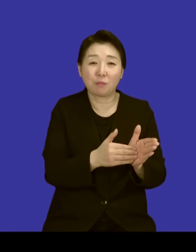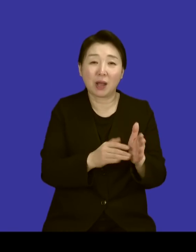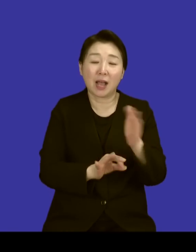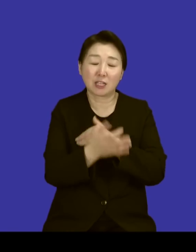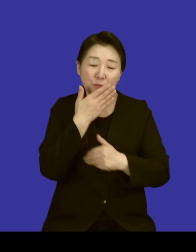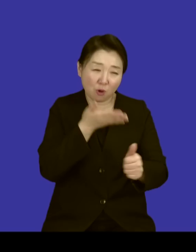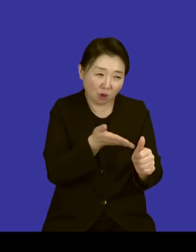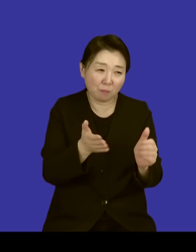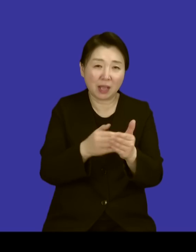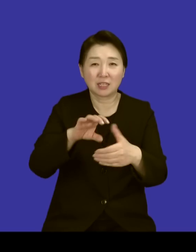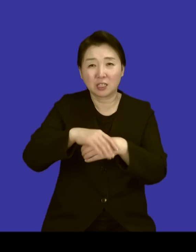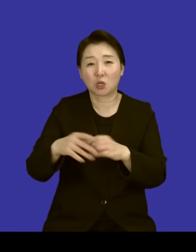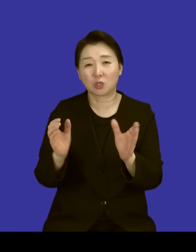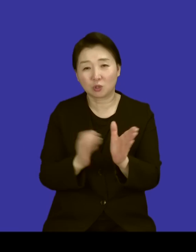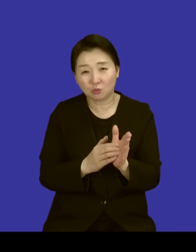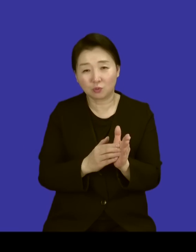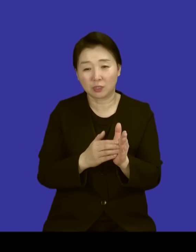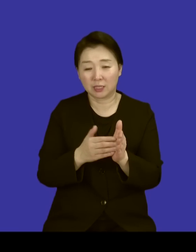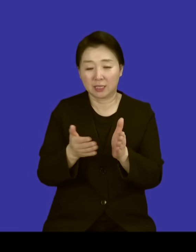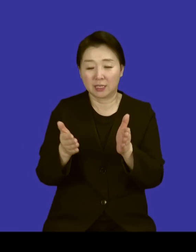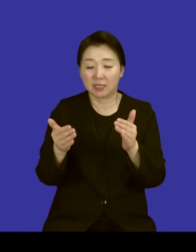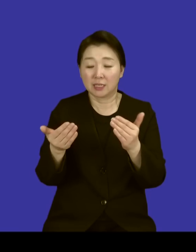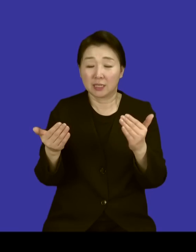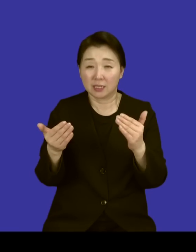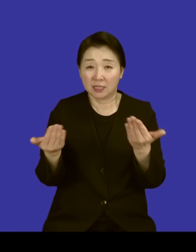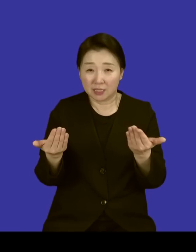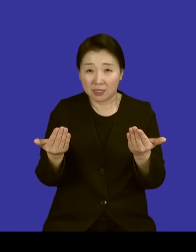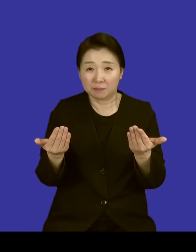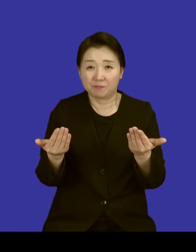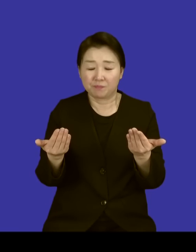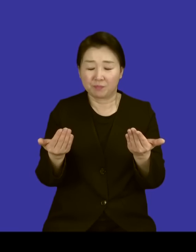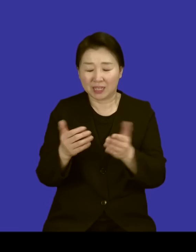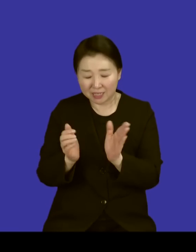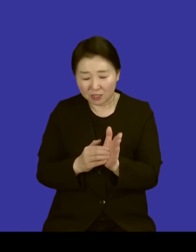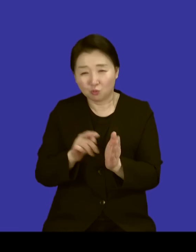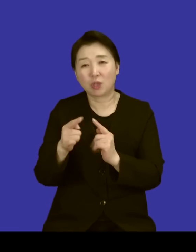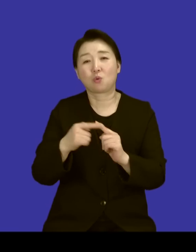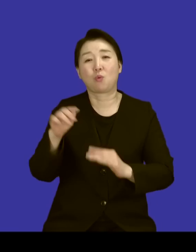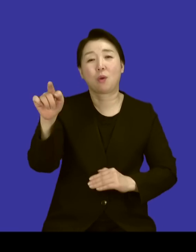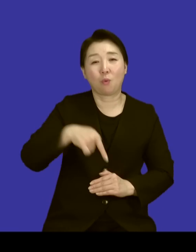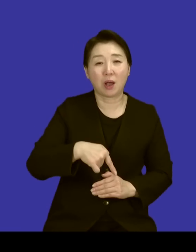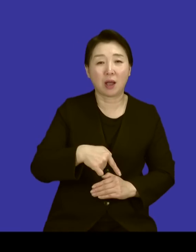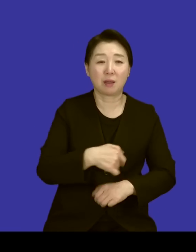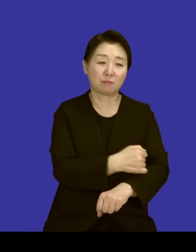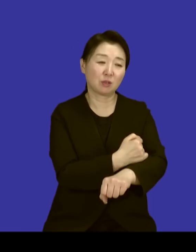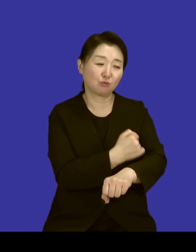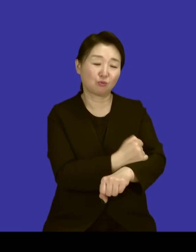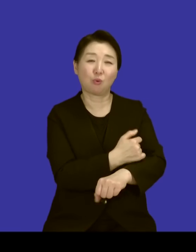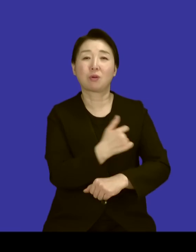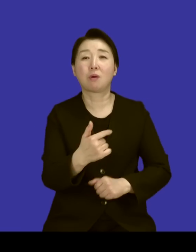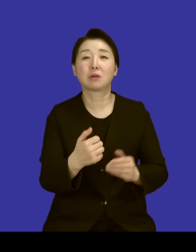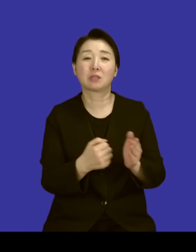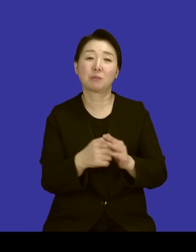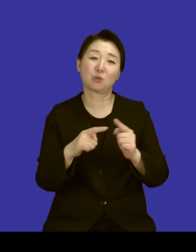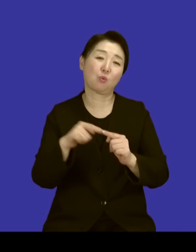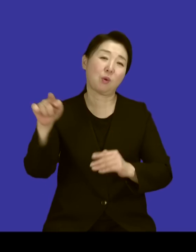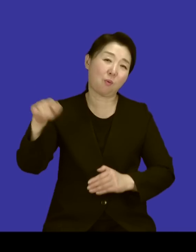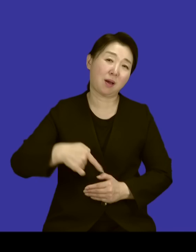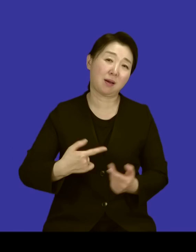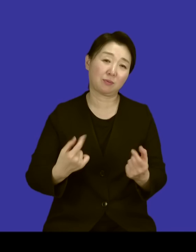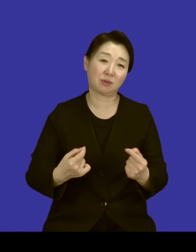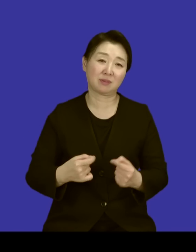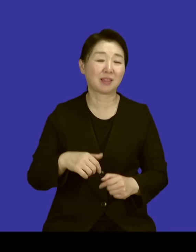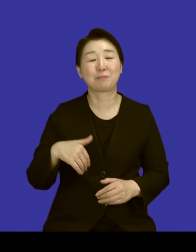다 먹이고 뭐 설거지하고 집안일 다 해놓고 교회를 향하기 때문에 몇 배의 사실 수고를 감당하면서 교회 출석하는 거 아니겠어요?